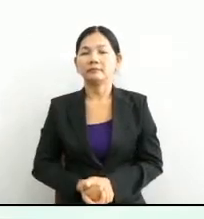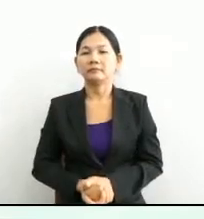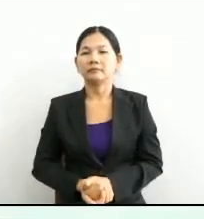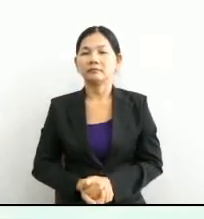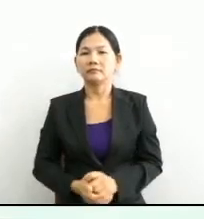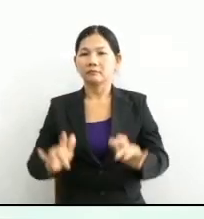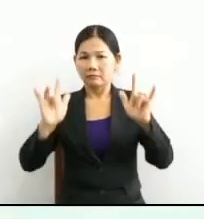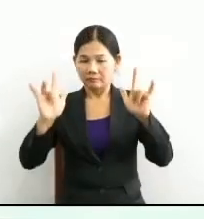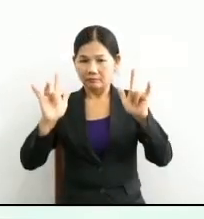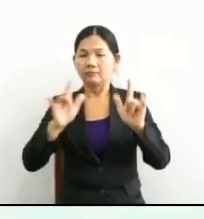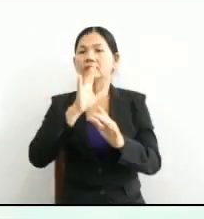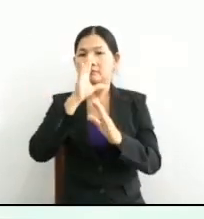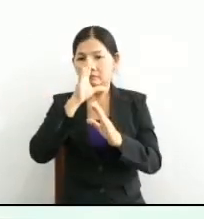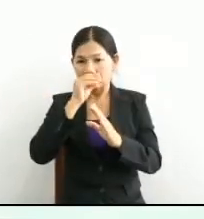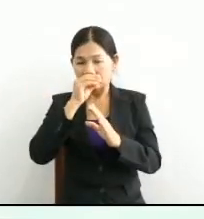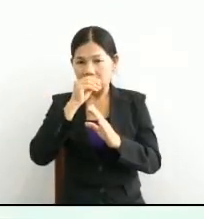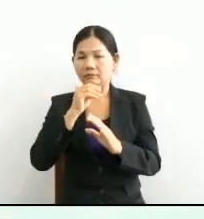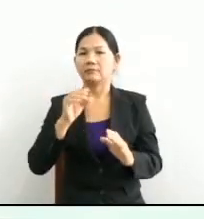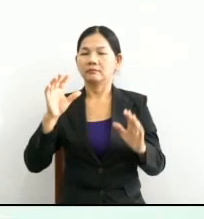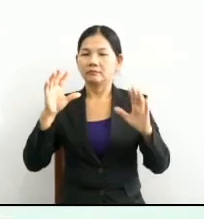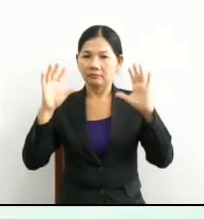rư prát sá nà nè con á